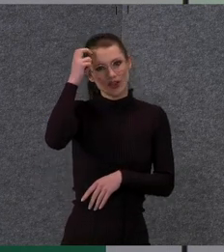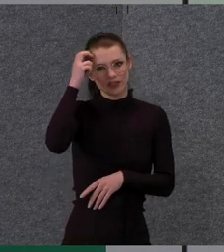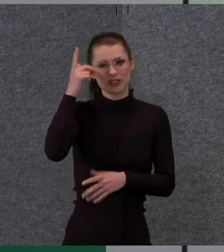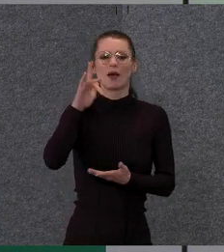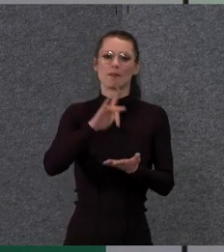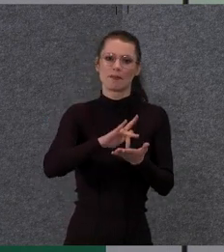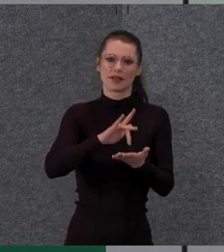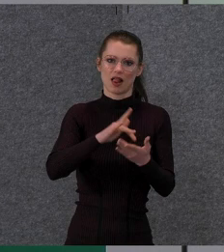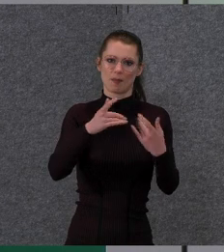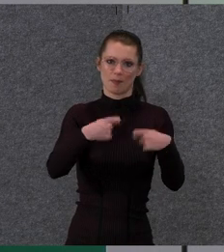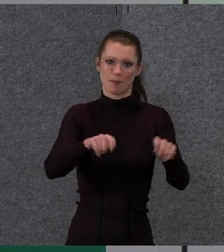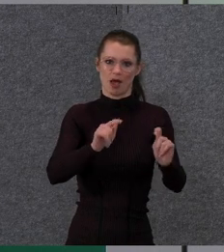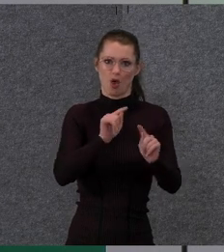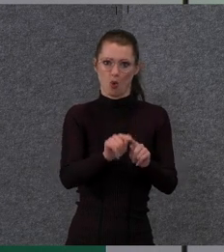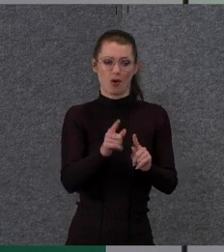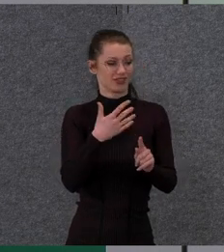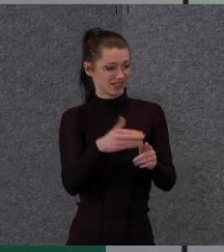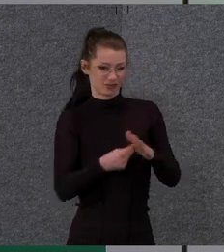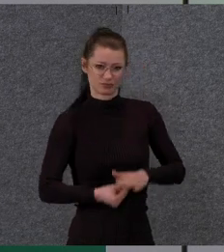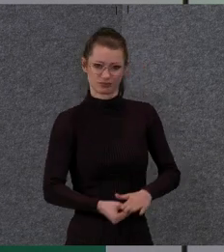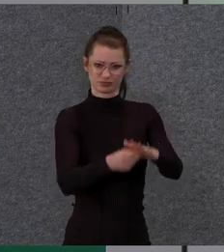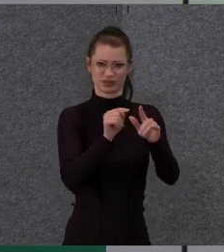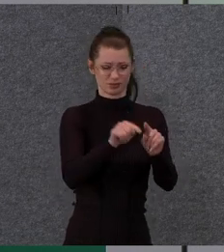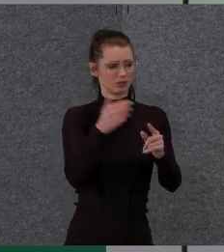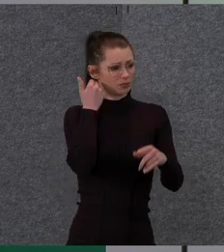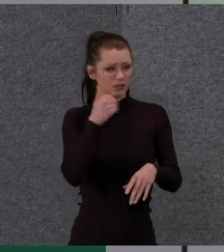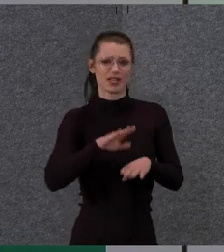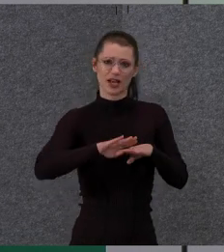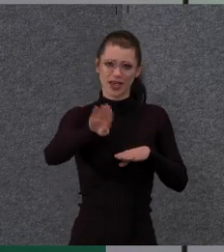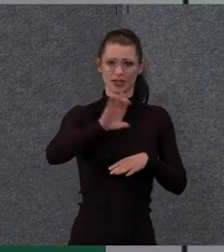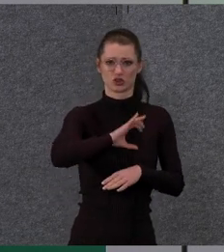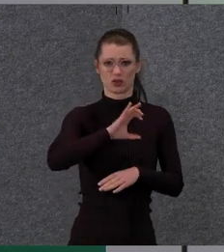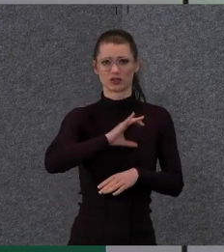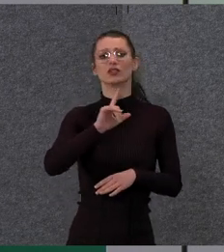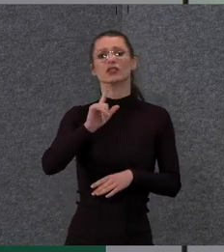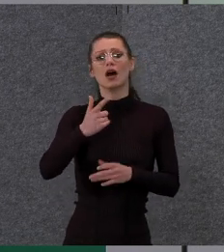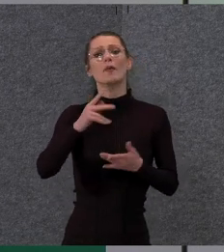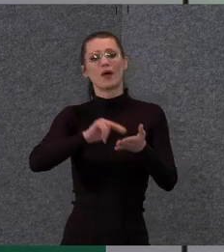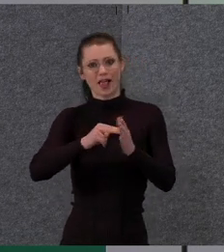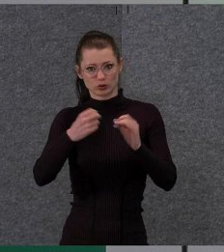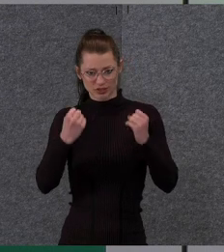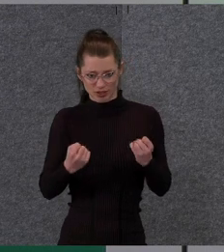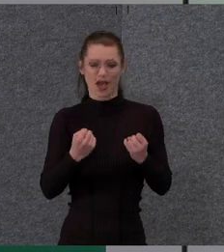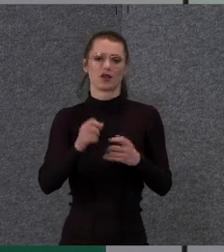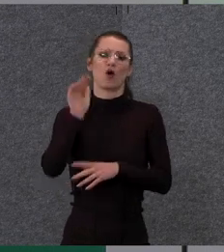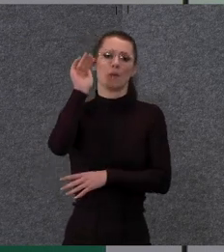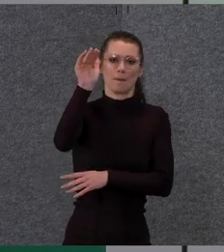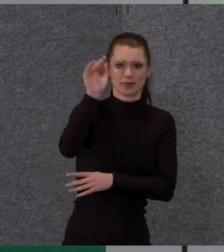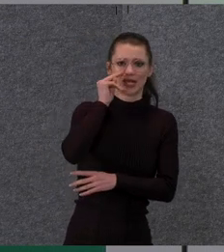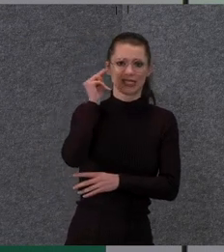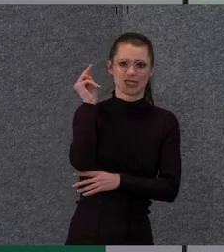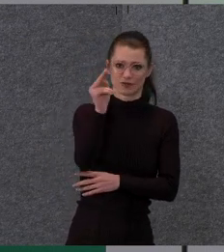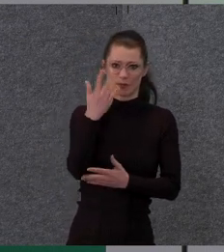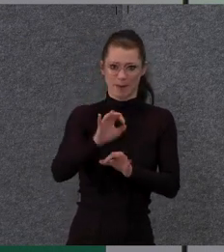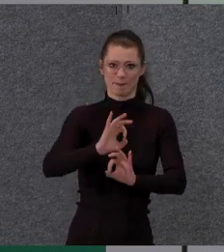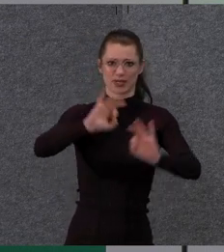dafür einsetzen, dass es auch hier endlich Karrierechancen, Planungssicherheit und Perspektiven gibt. Die